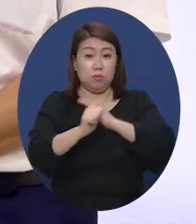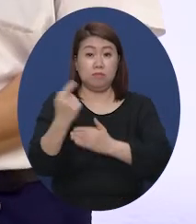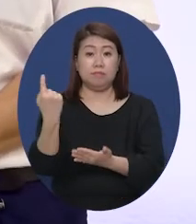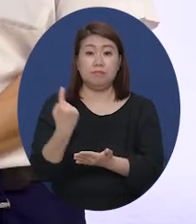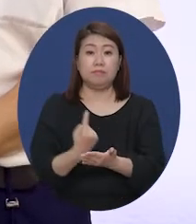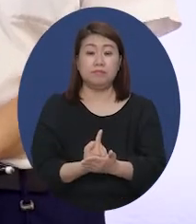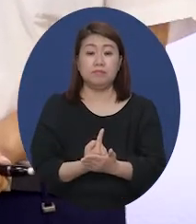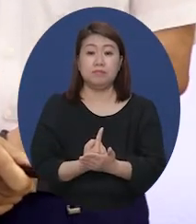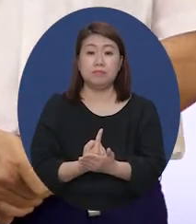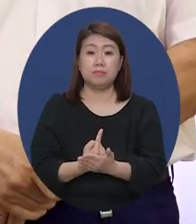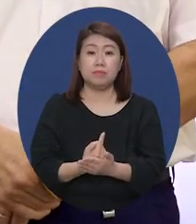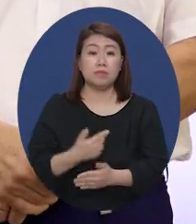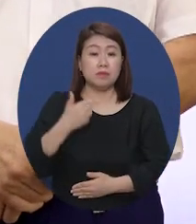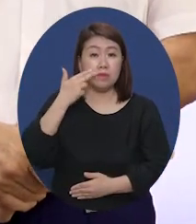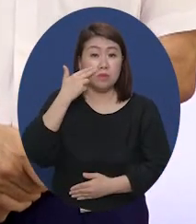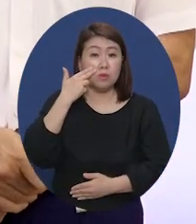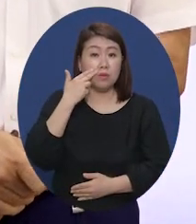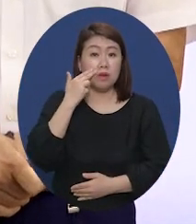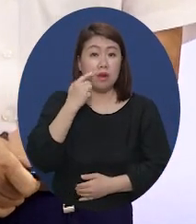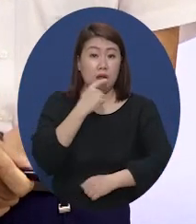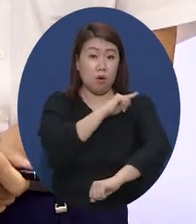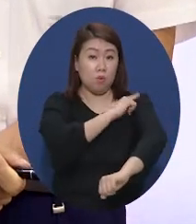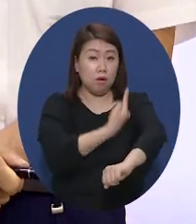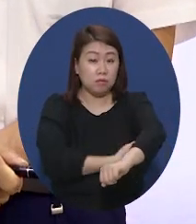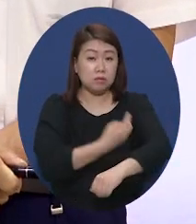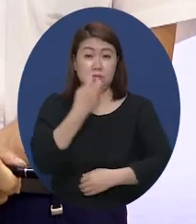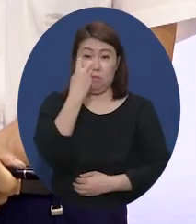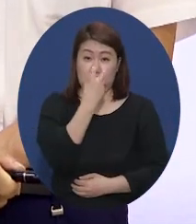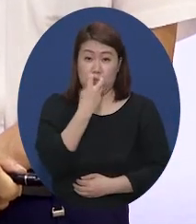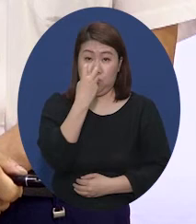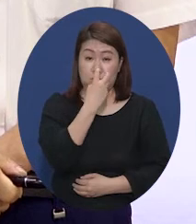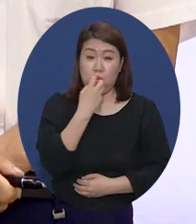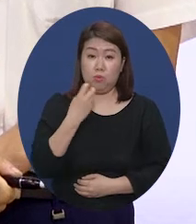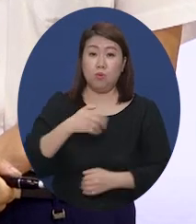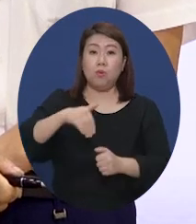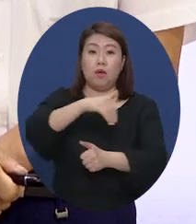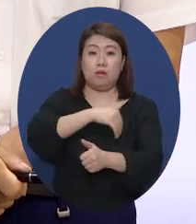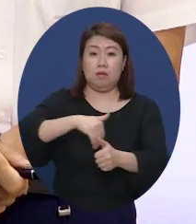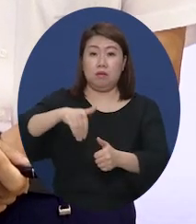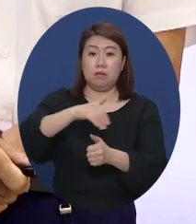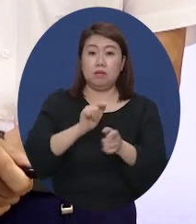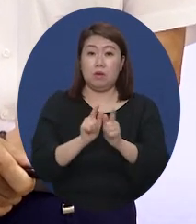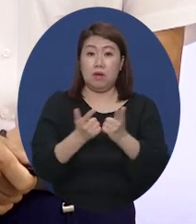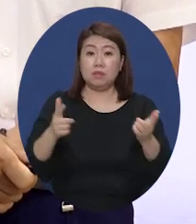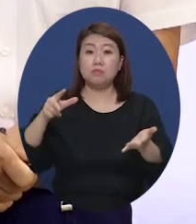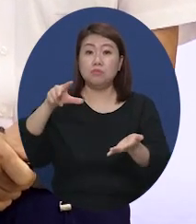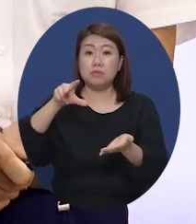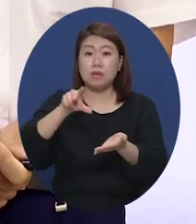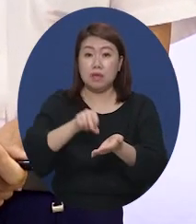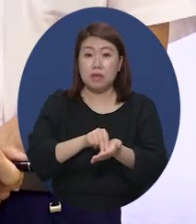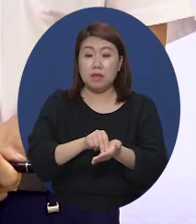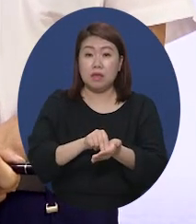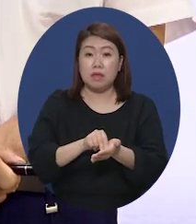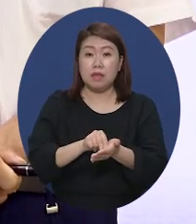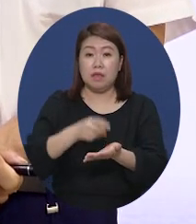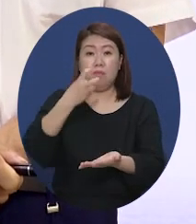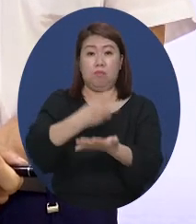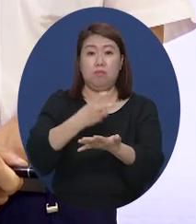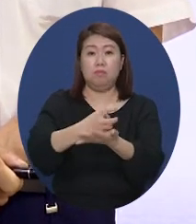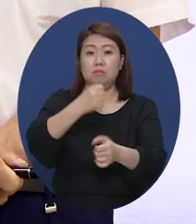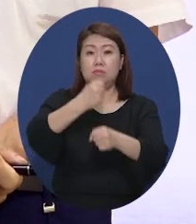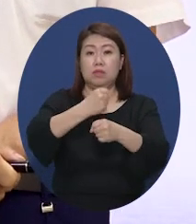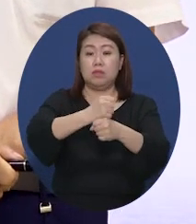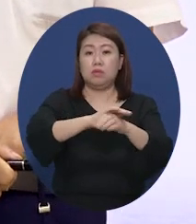인디오들 대표들도 나와 있고요. 바로 인디오들의 권익보호와 그 다음에 환경과 관련된 여러 제반 문제 이런